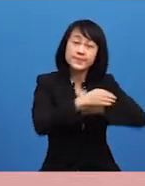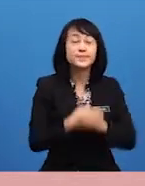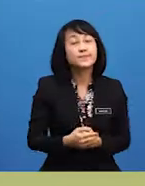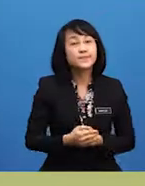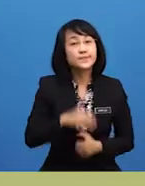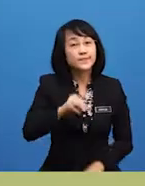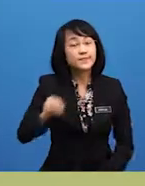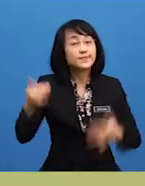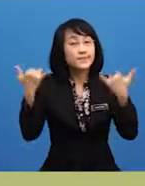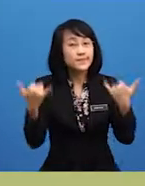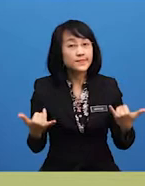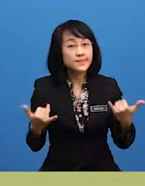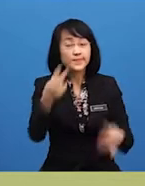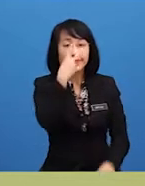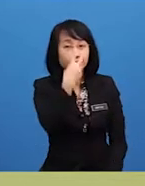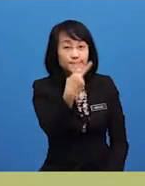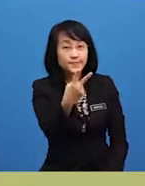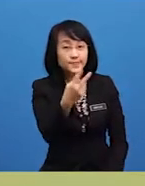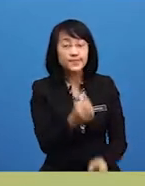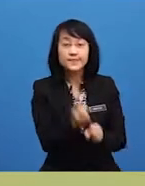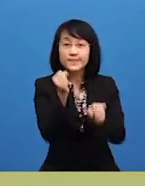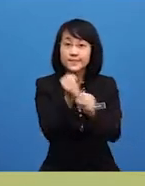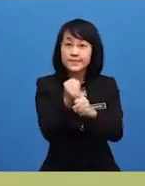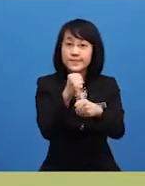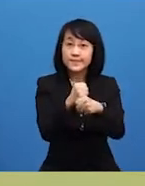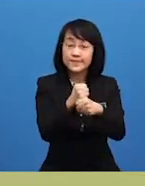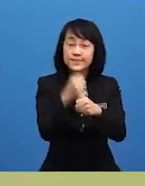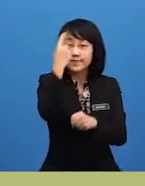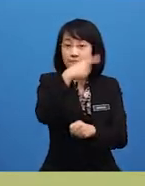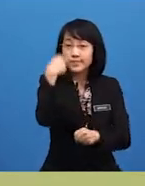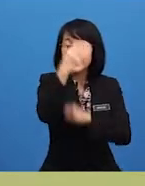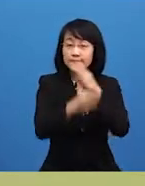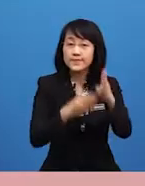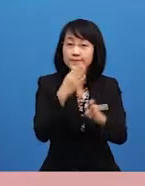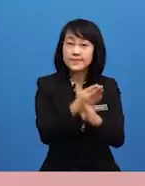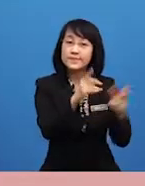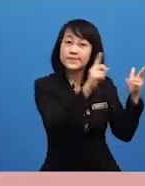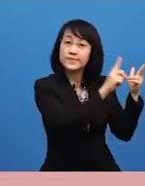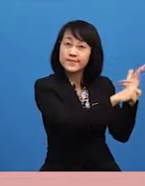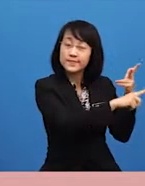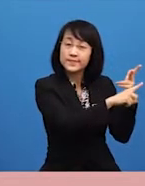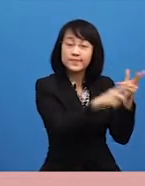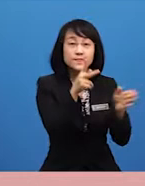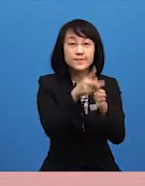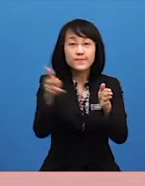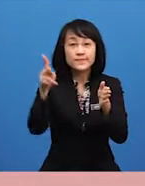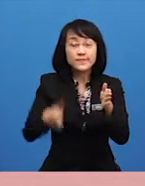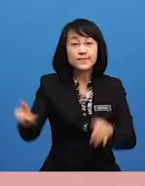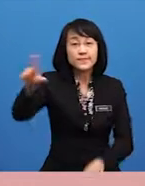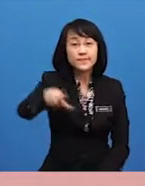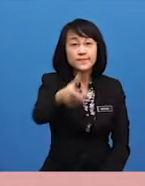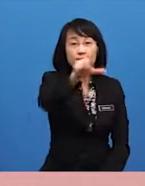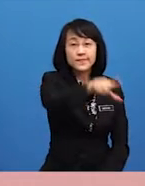Murid-murid, sekarang kita lihat pula bentuk muka bumi yang ketiga iaitu pinggir